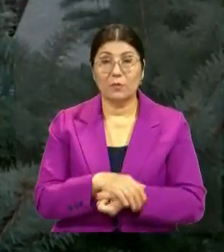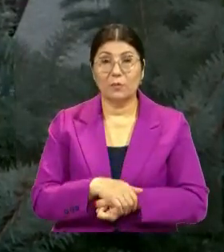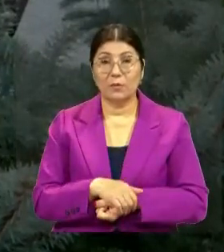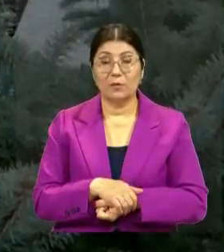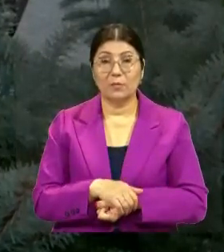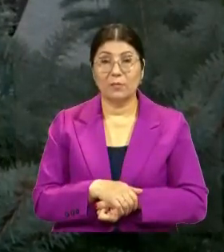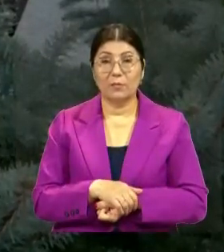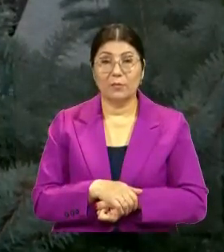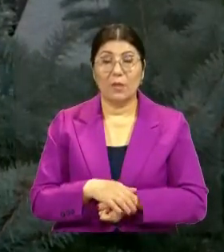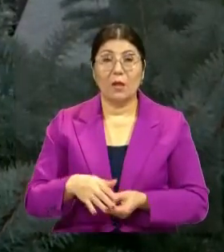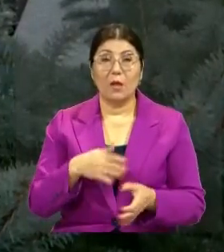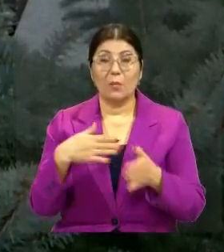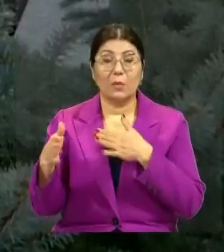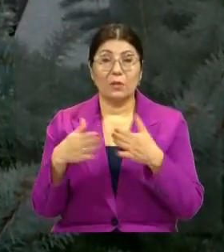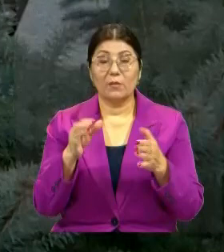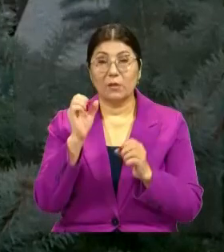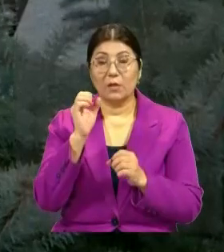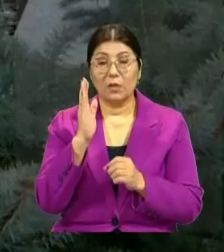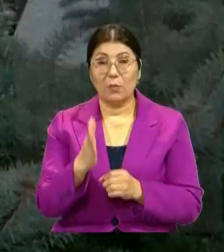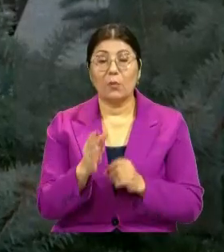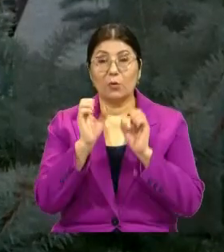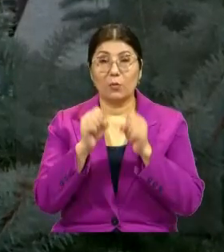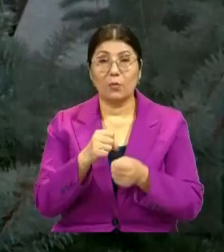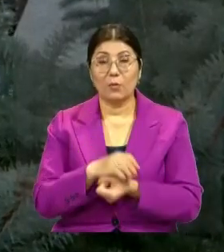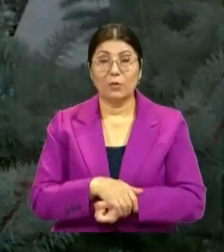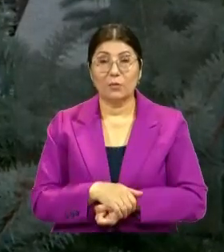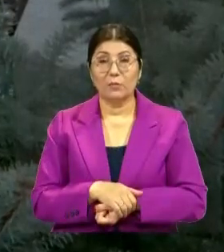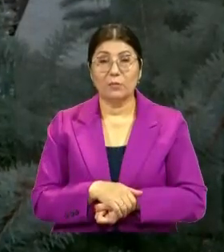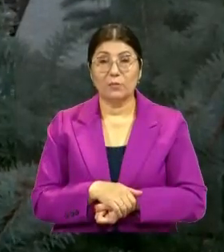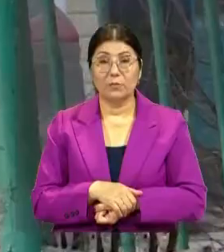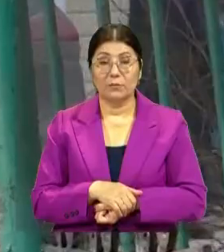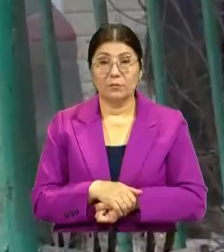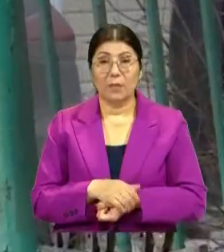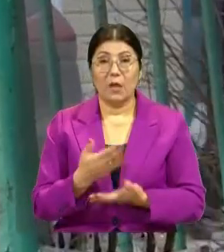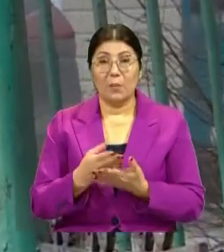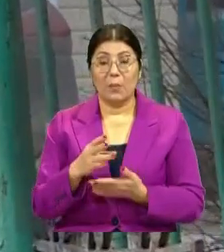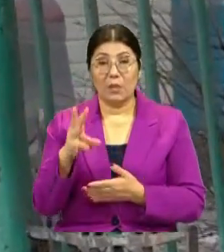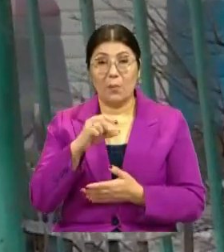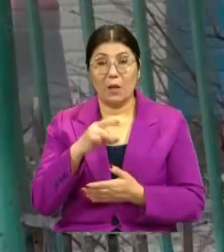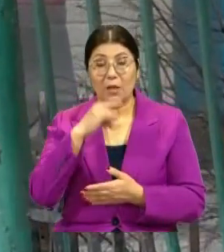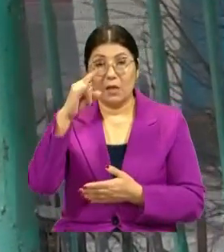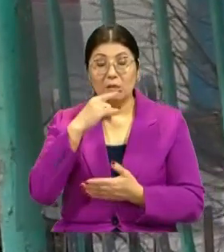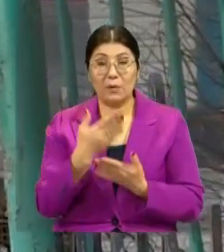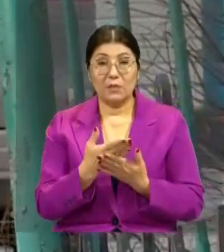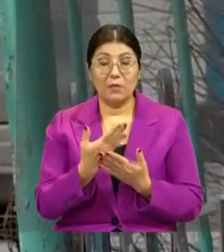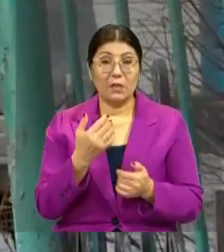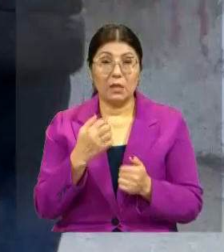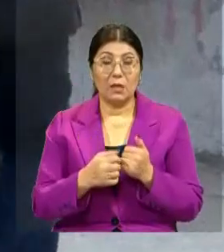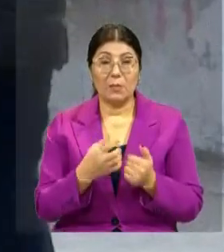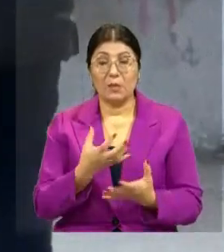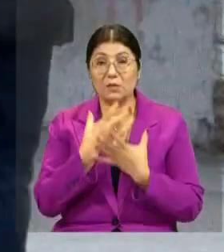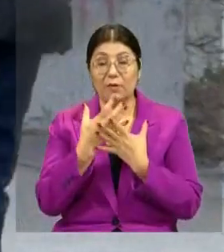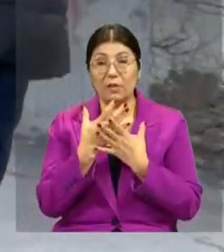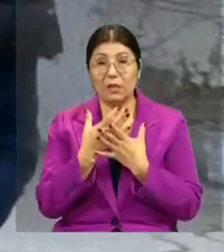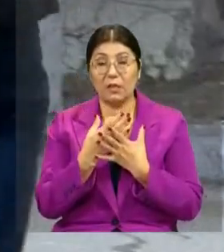де бұрқасын облысын солтүстік аймақтарында 15-20 метр секундқа дейін желдің ұйытқуы күтіледі. Наурызда Қазақстанда ауаның орташа айлық